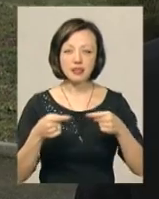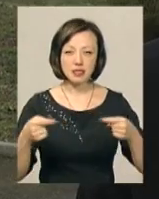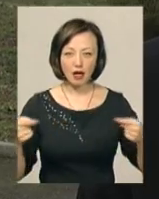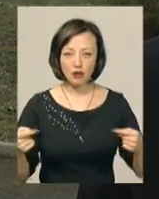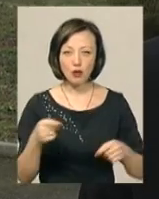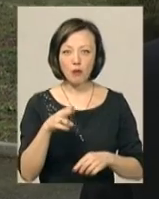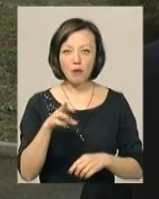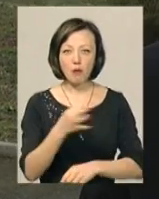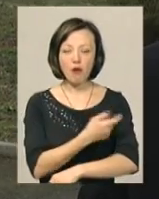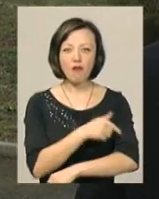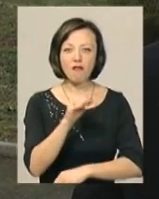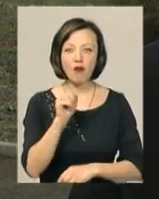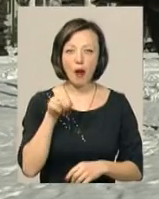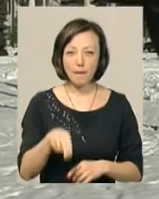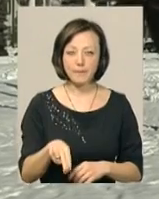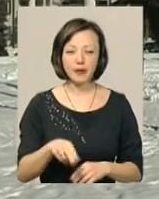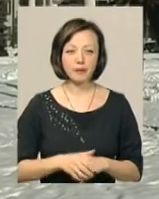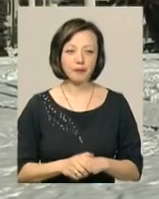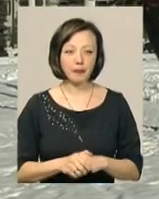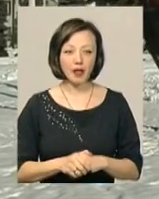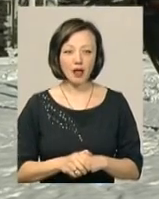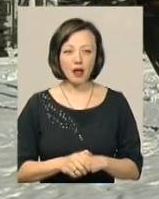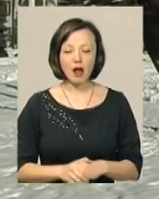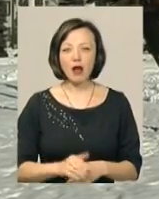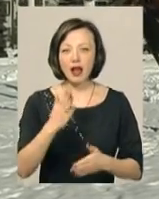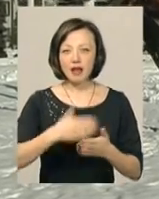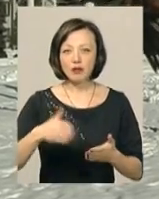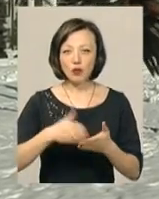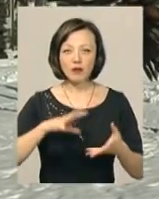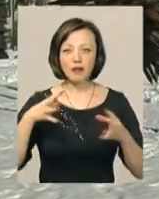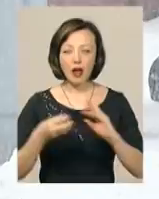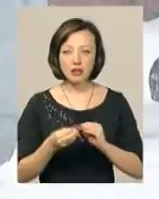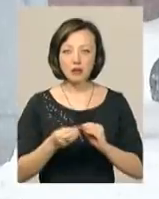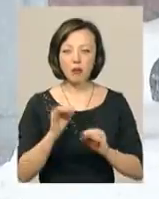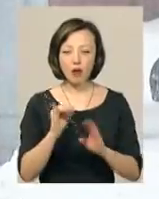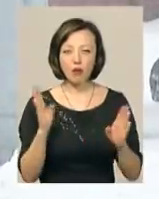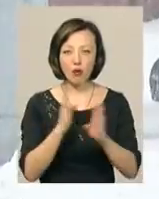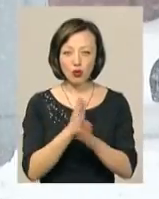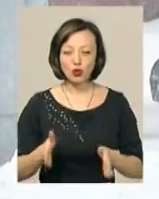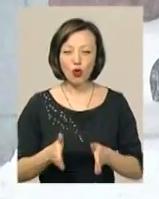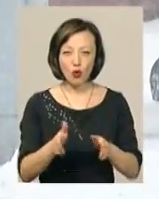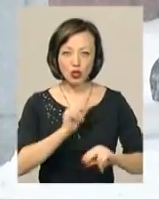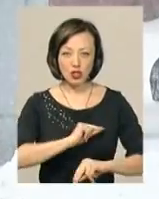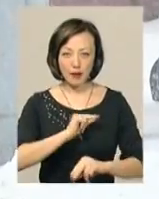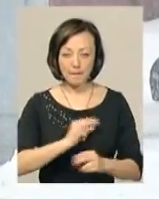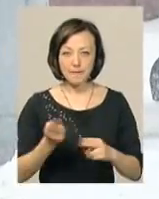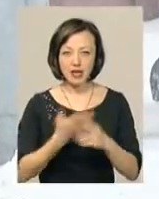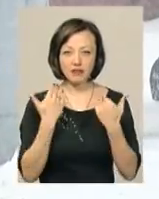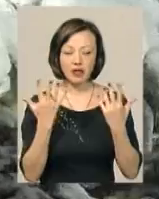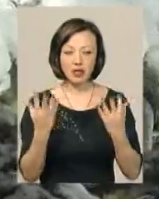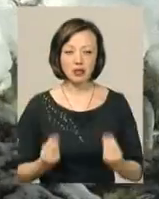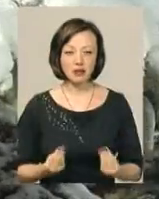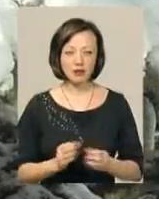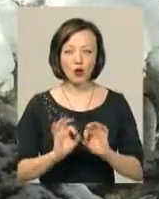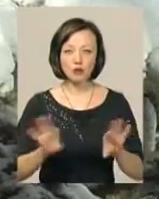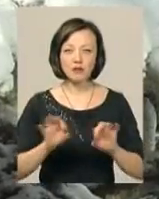по фельдшерсько-акушерських пунктах. Розгрібати наслідки негоди готуються і дорожники. Планують працювати без вихідних, розповідає фахівець зі